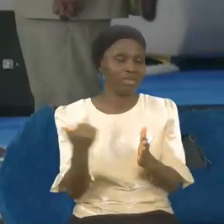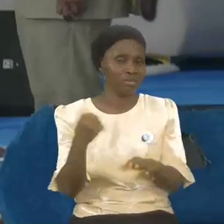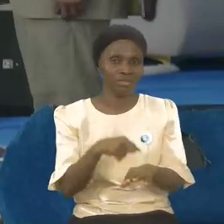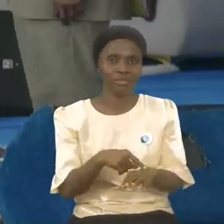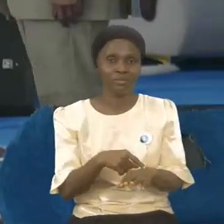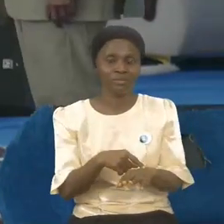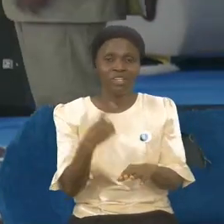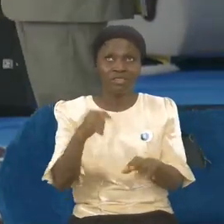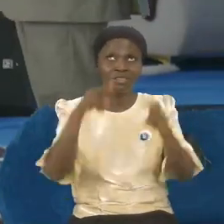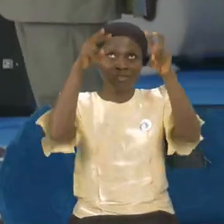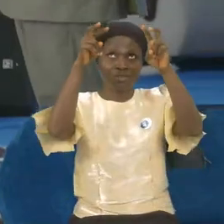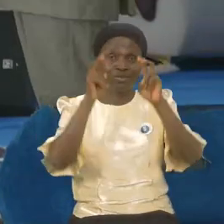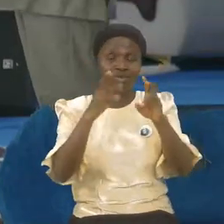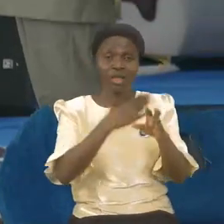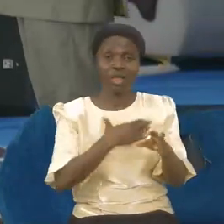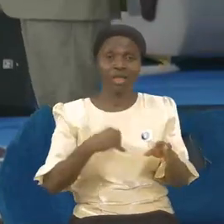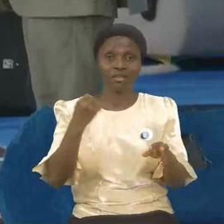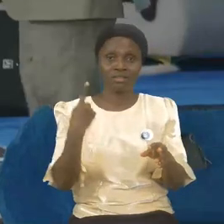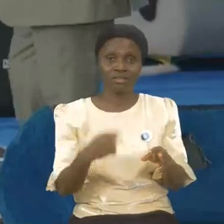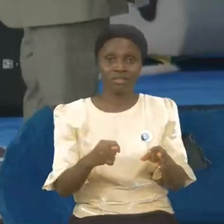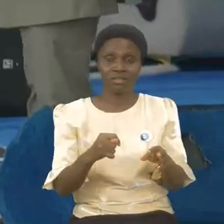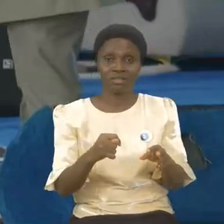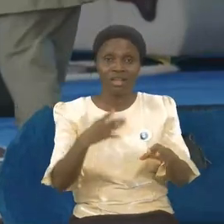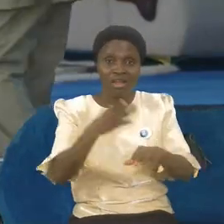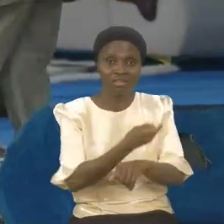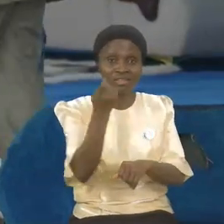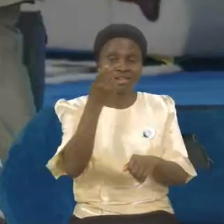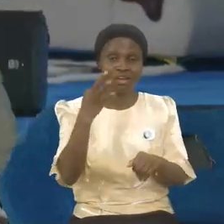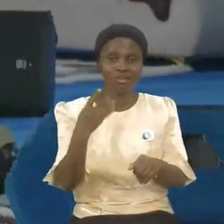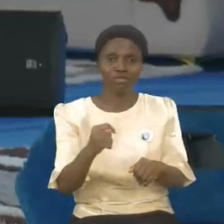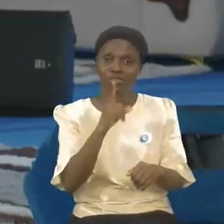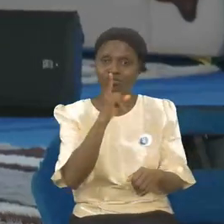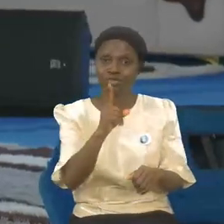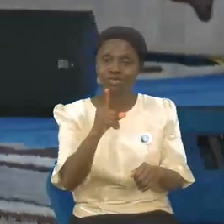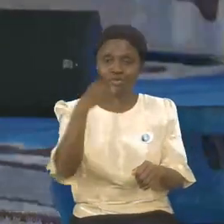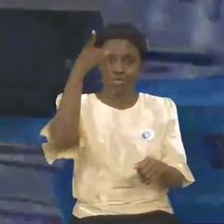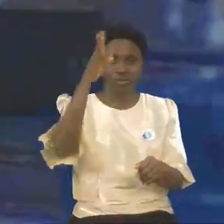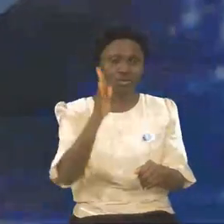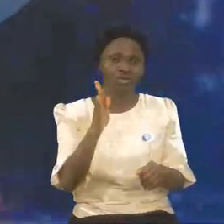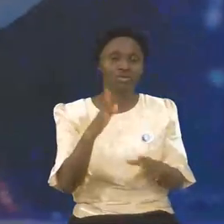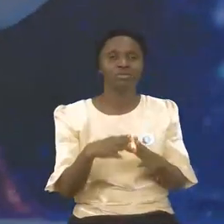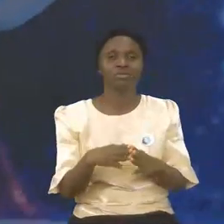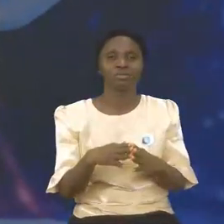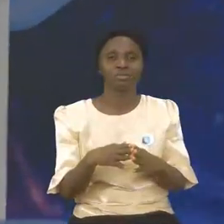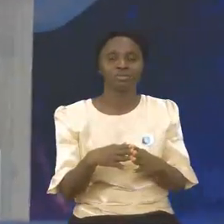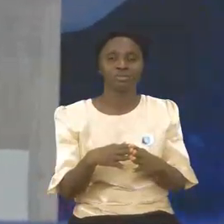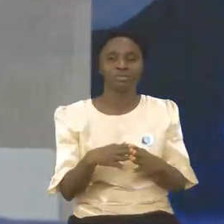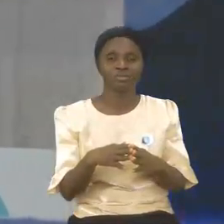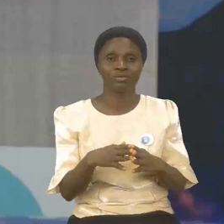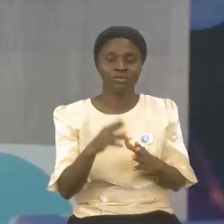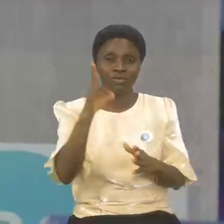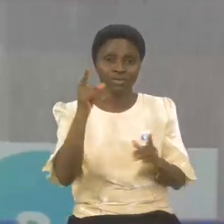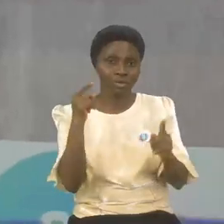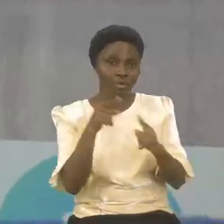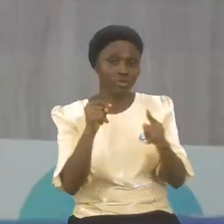apprendra plus la guerre et l'on apprendra plus la guerre le trône le trône et le triomphe du